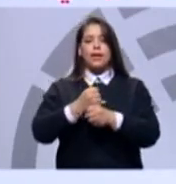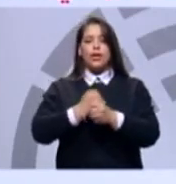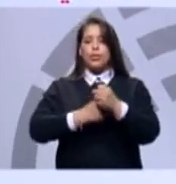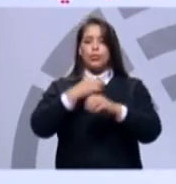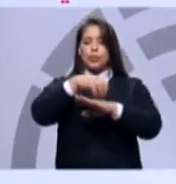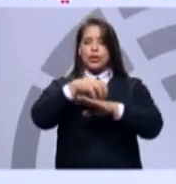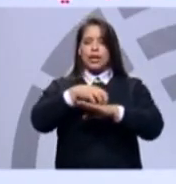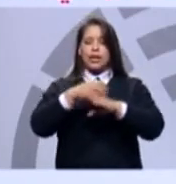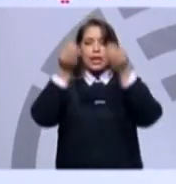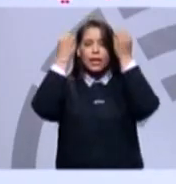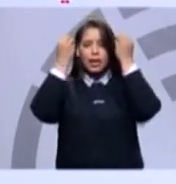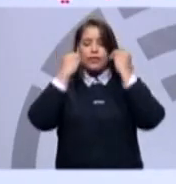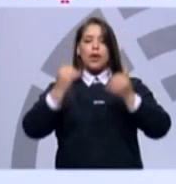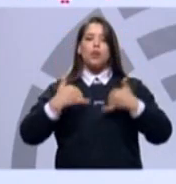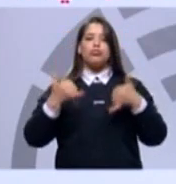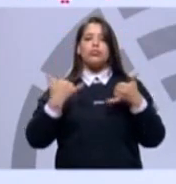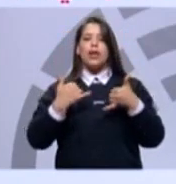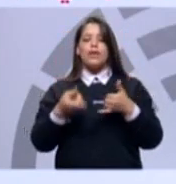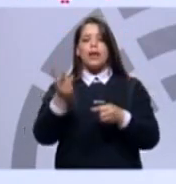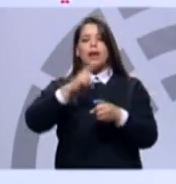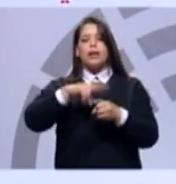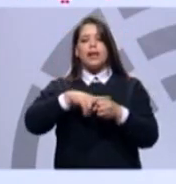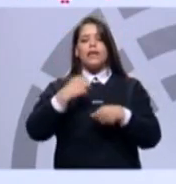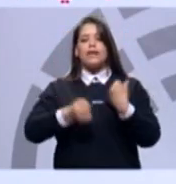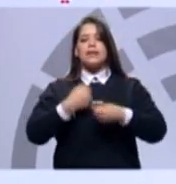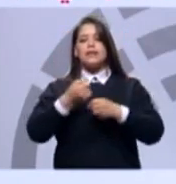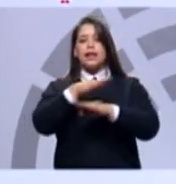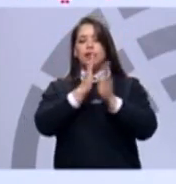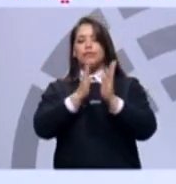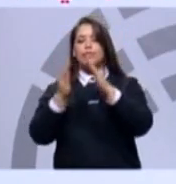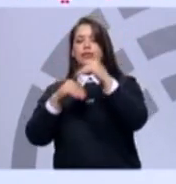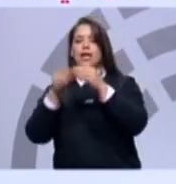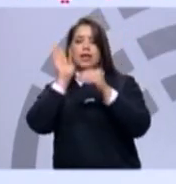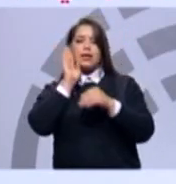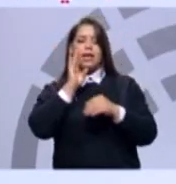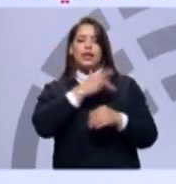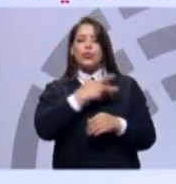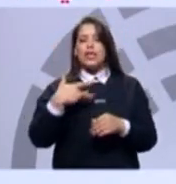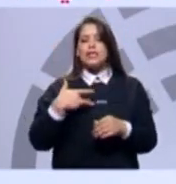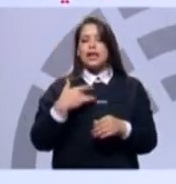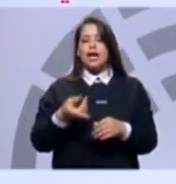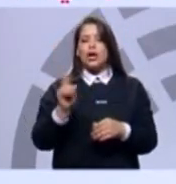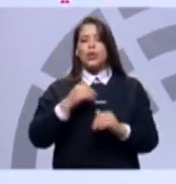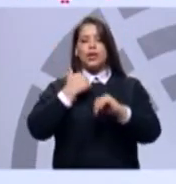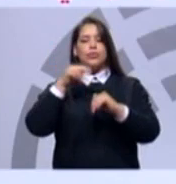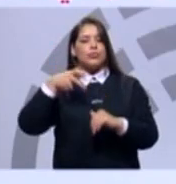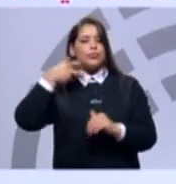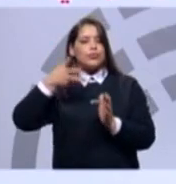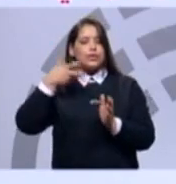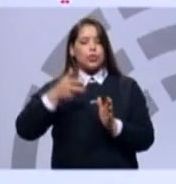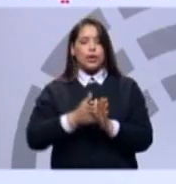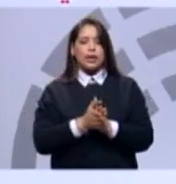وشبابيه رياضيه والترفيهيه اضافه الى تحديث البنيه التحتيه في التعليم والصحه والطرقات والسكاك الحديديه